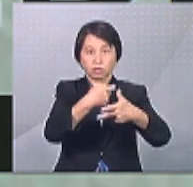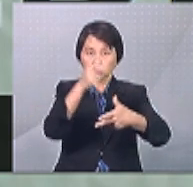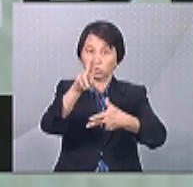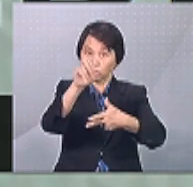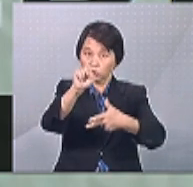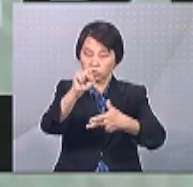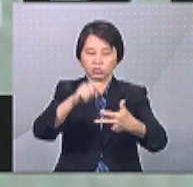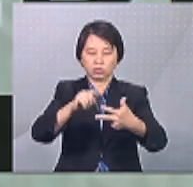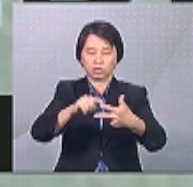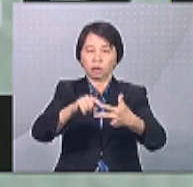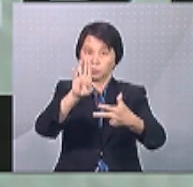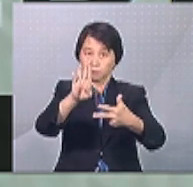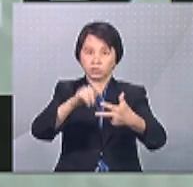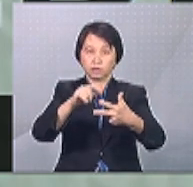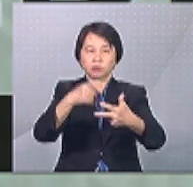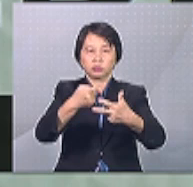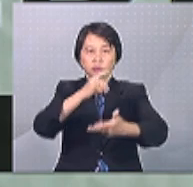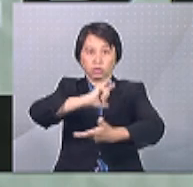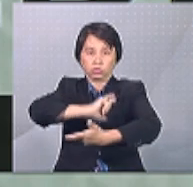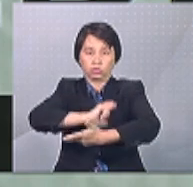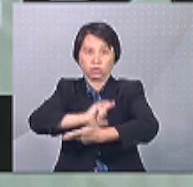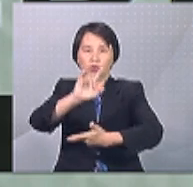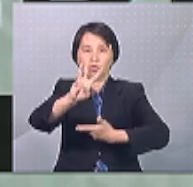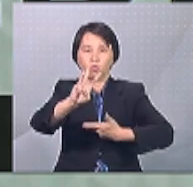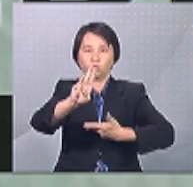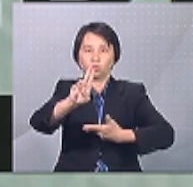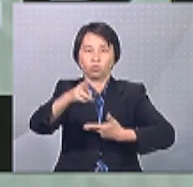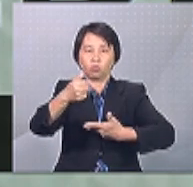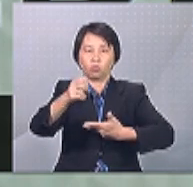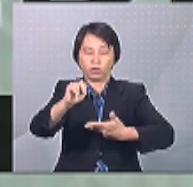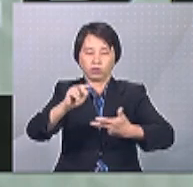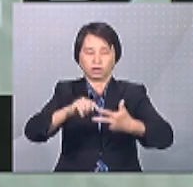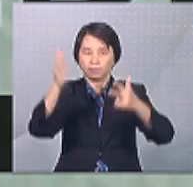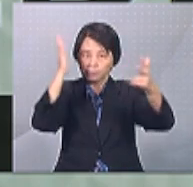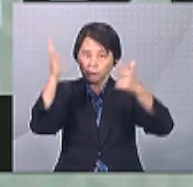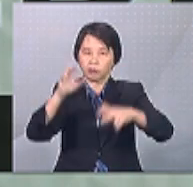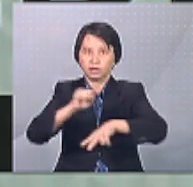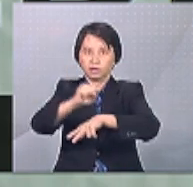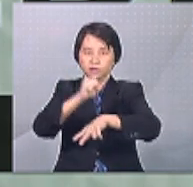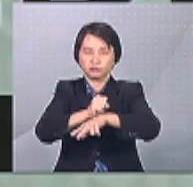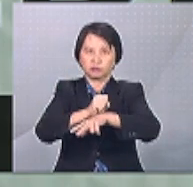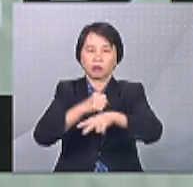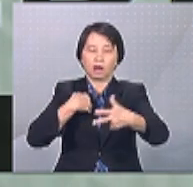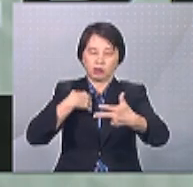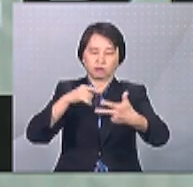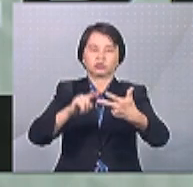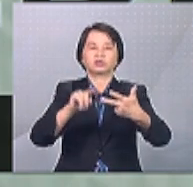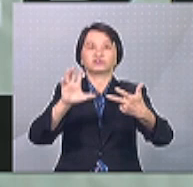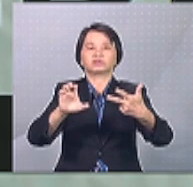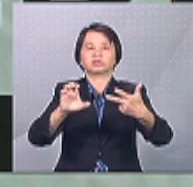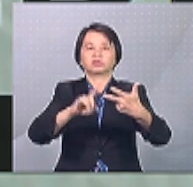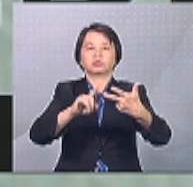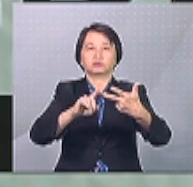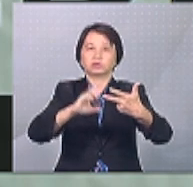dan strain B iaitu di Wuhan di China, dan dikatakan Malaysia ataupun Singapura mempunyai strain C. Tetapi